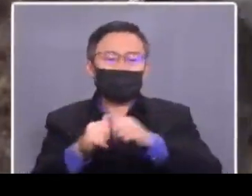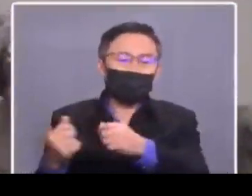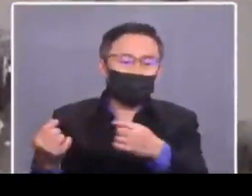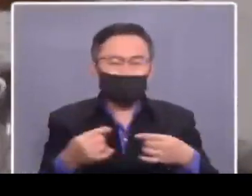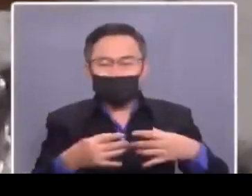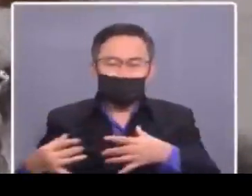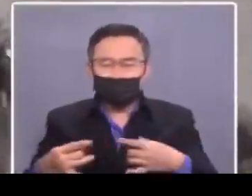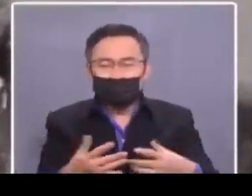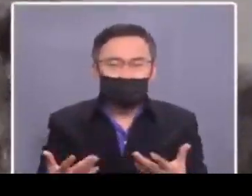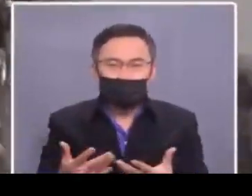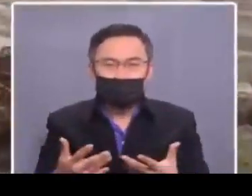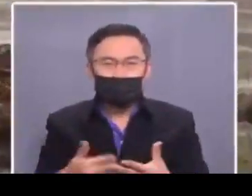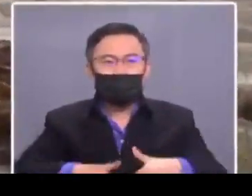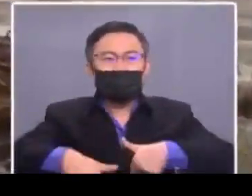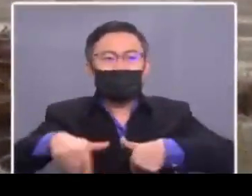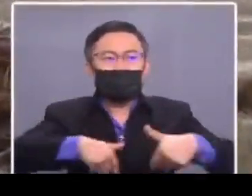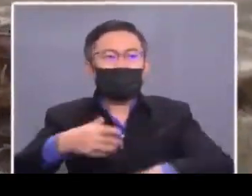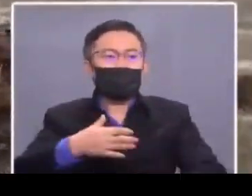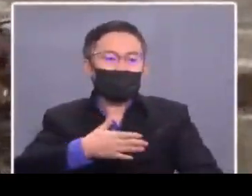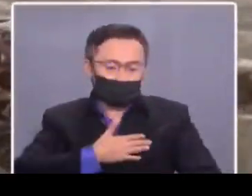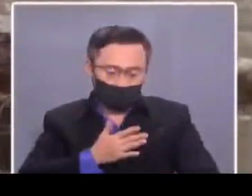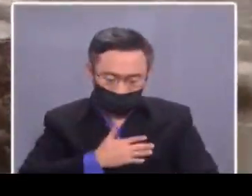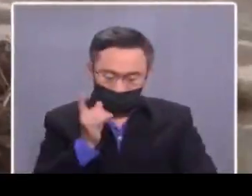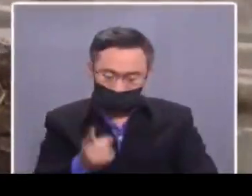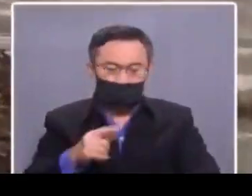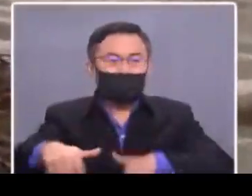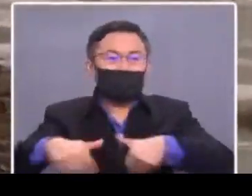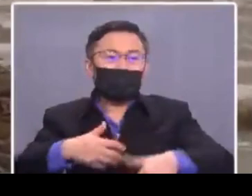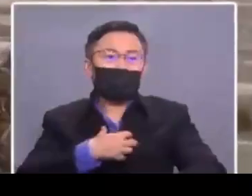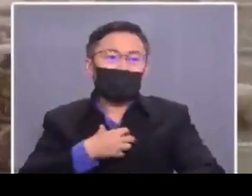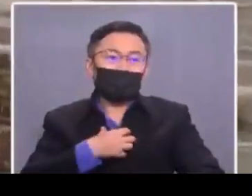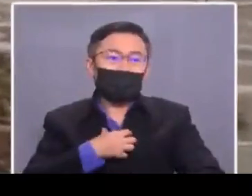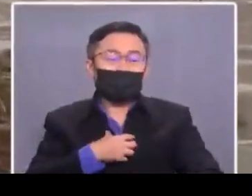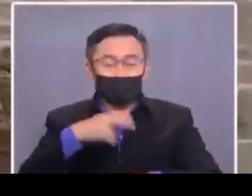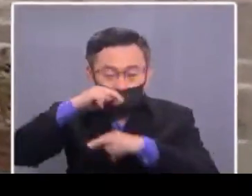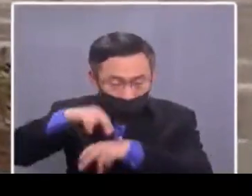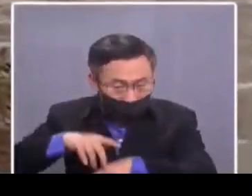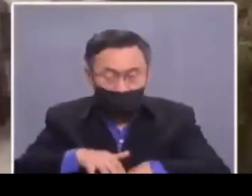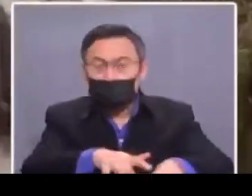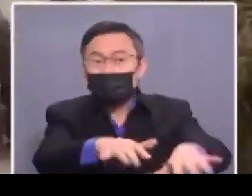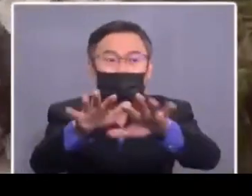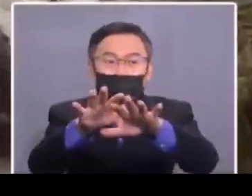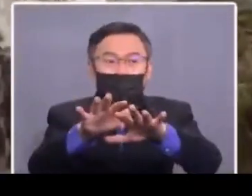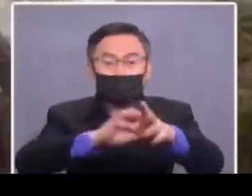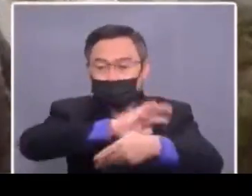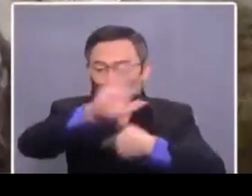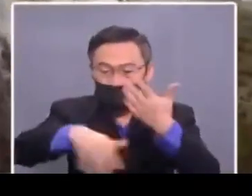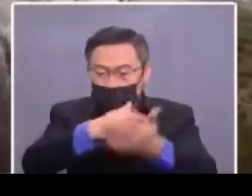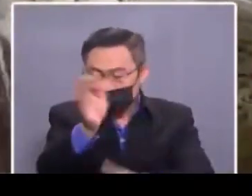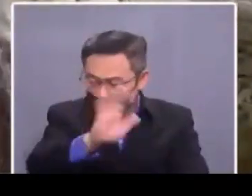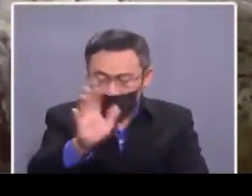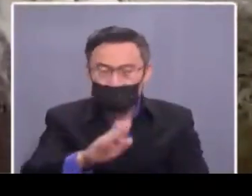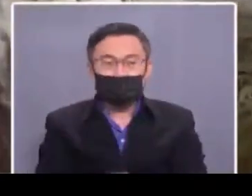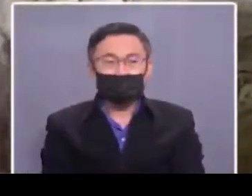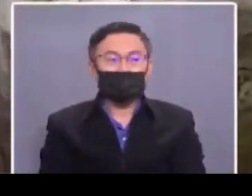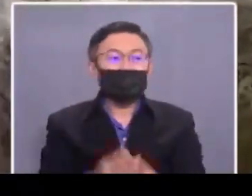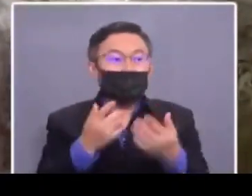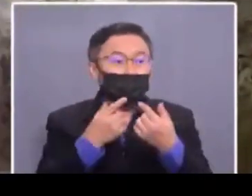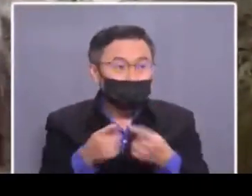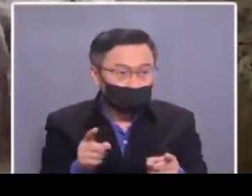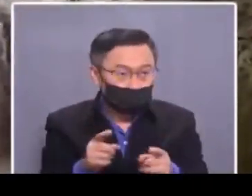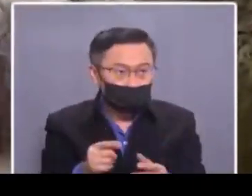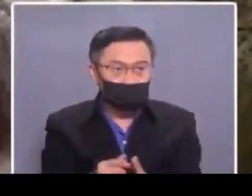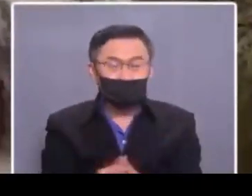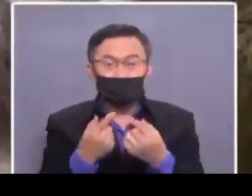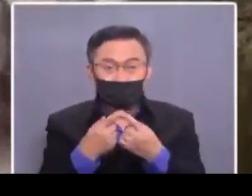ยกันชาวบ้านเขาบอกว่าจริงๆเนี่ยเขาไม่ได้ต้องการปล่อยให้น้ำมันไปทั้งหมดนะแล้วเอาไปท่วมอีกฝั่งหนึ่งอันนี้คือสิ่ง